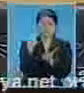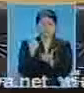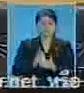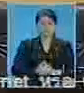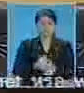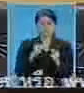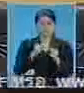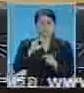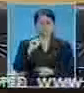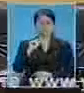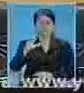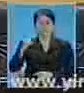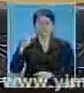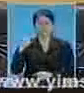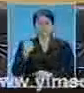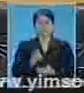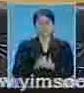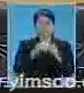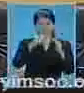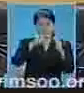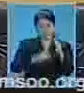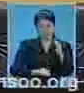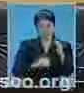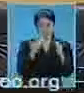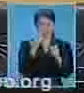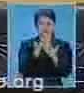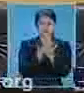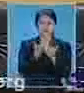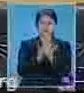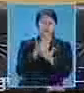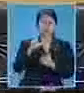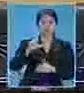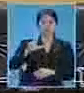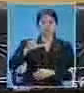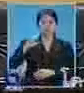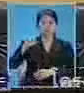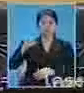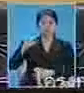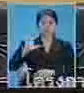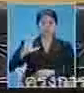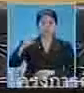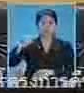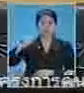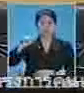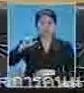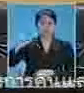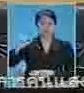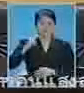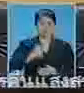าก 420,000 ล้านในปี54เหลือเพียง 350,000 ล้านในปี55และนี่คือหลังจากที่ใน